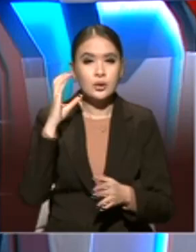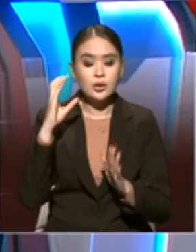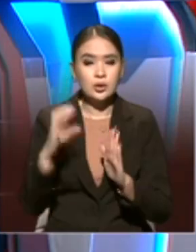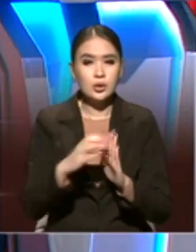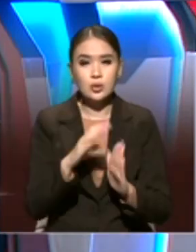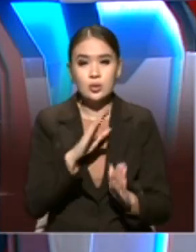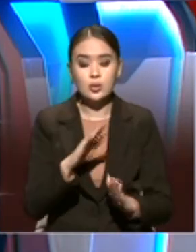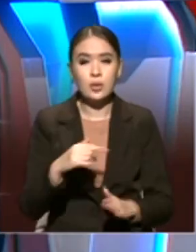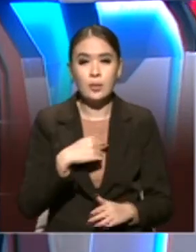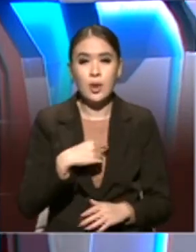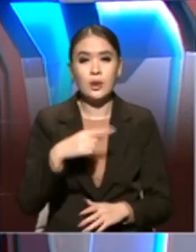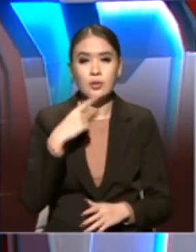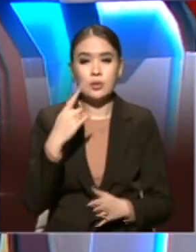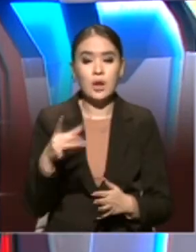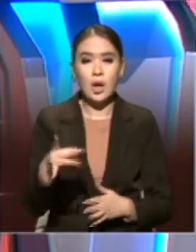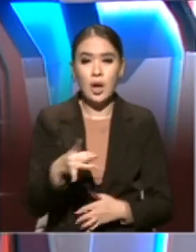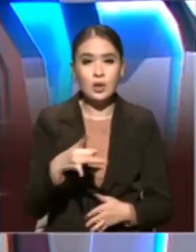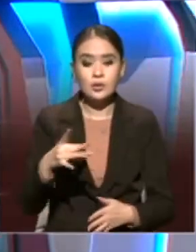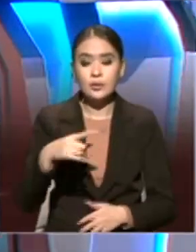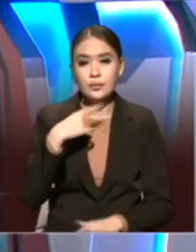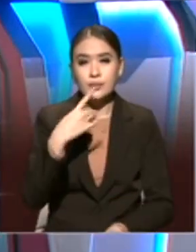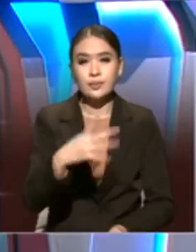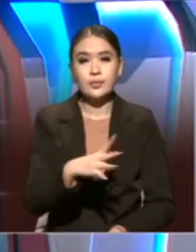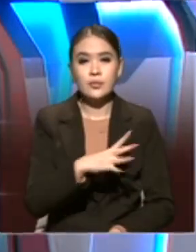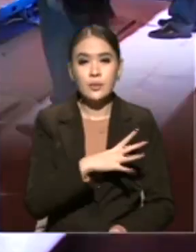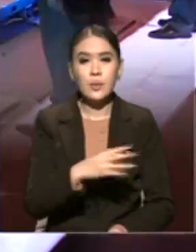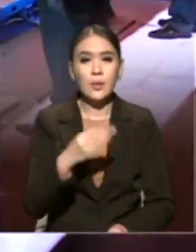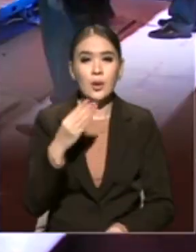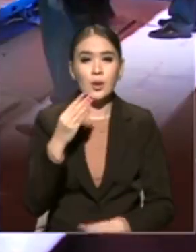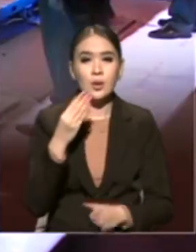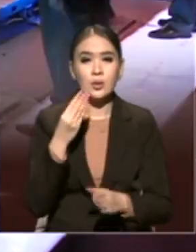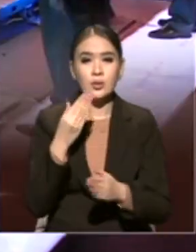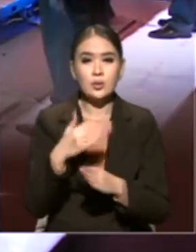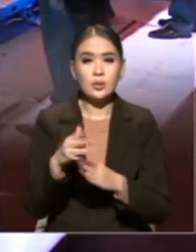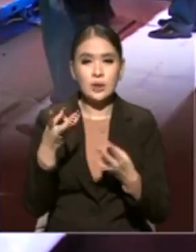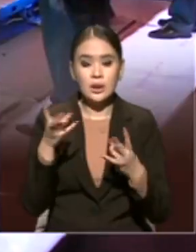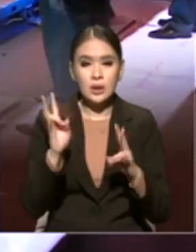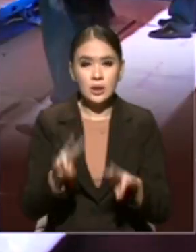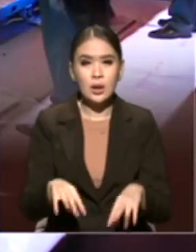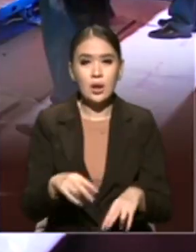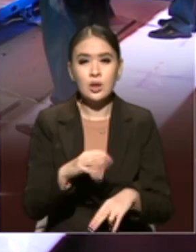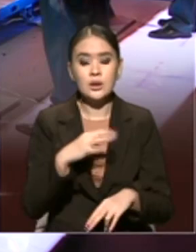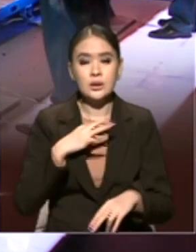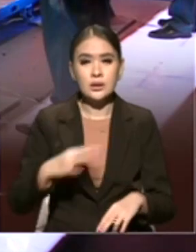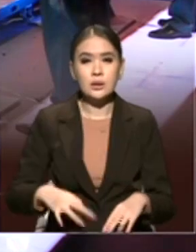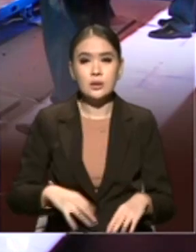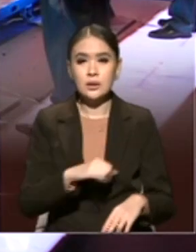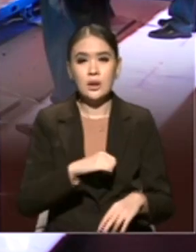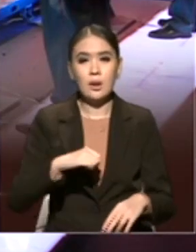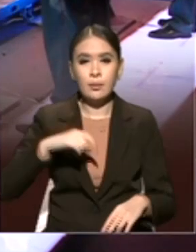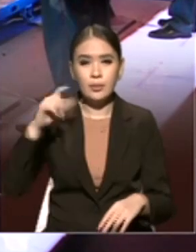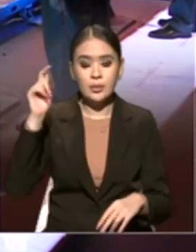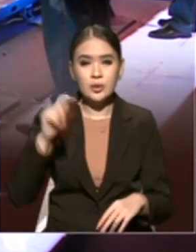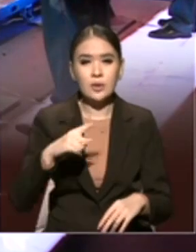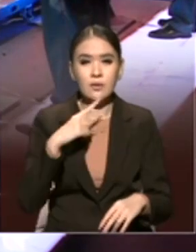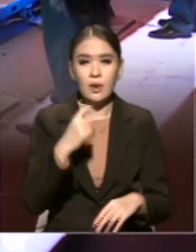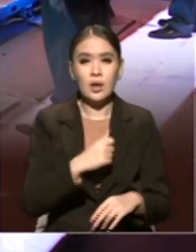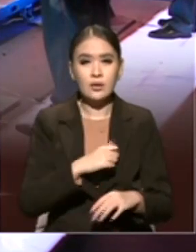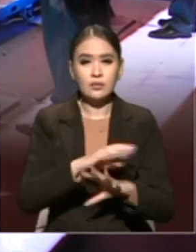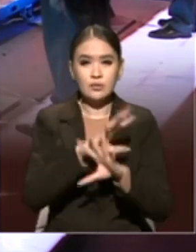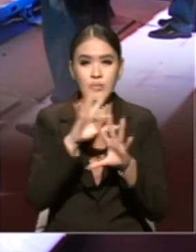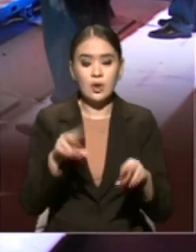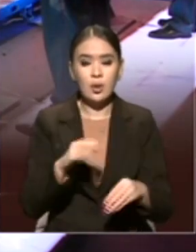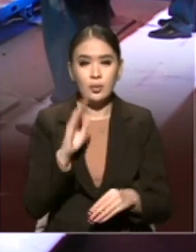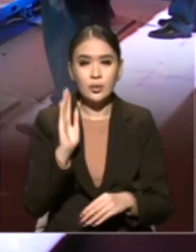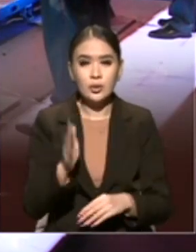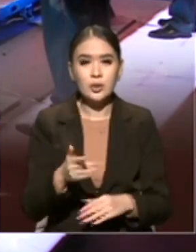мына біздің районның несі айтқан, вообще төлемеңдер, ол ұлымыз өз кегеннен кейін төлейді, олар бәрін военный неден. Рахмет.